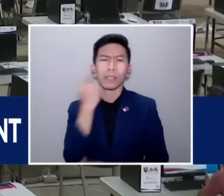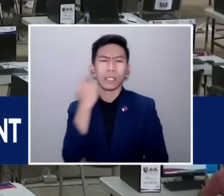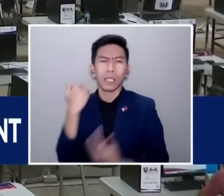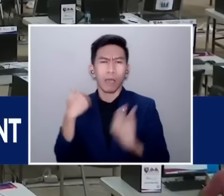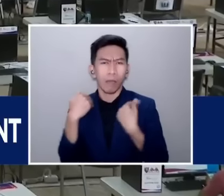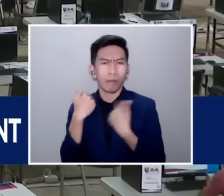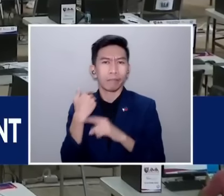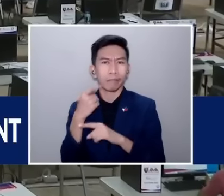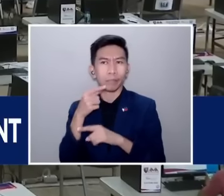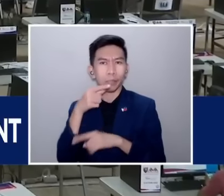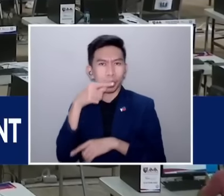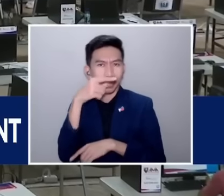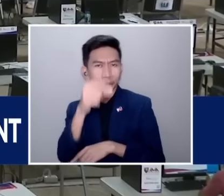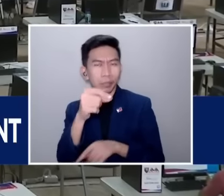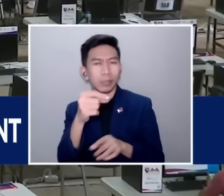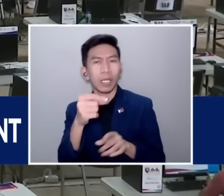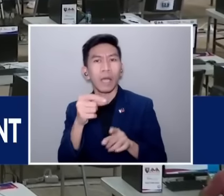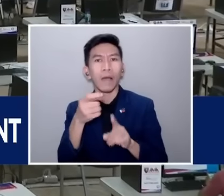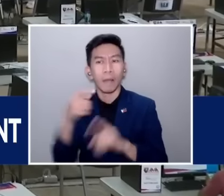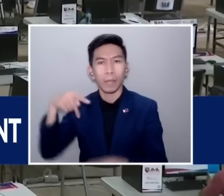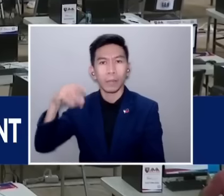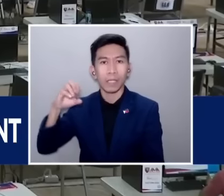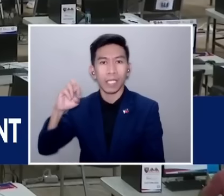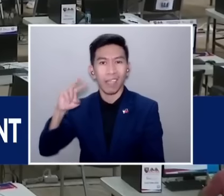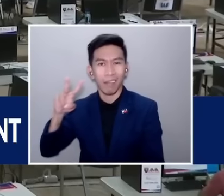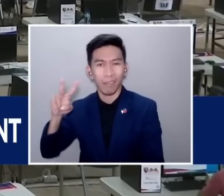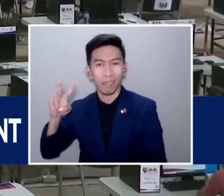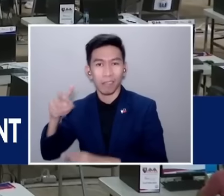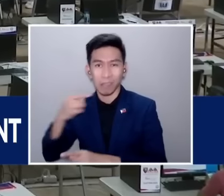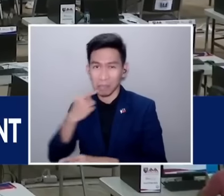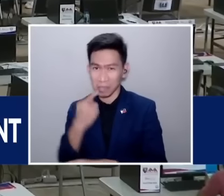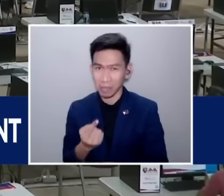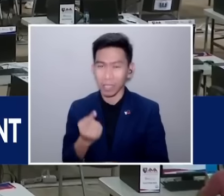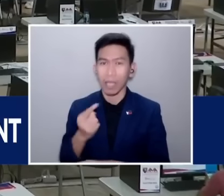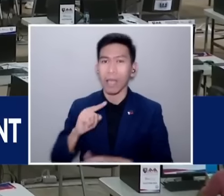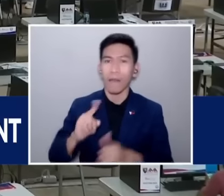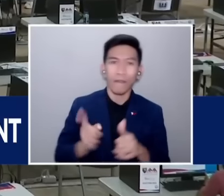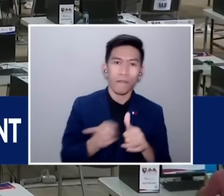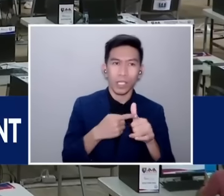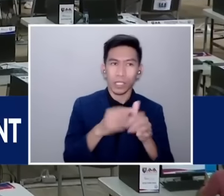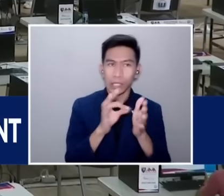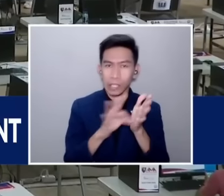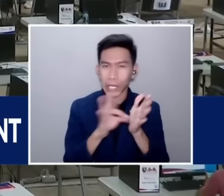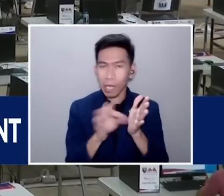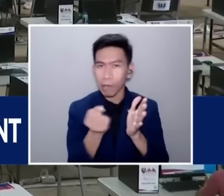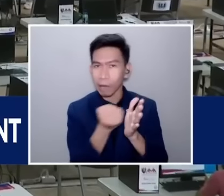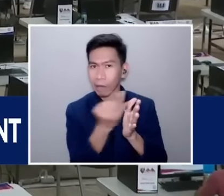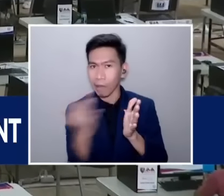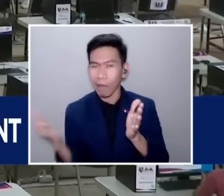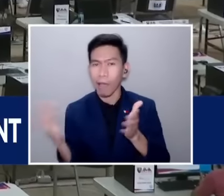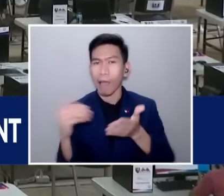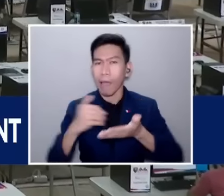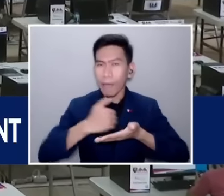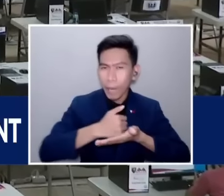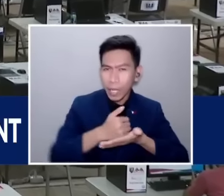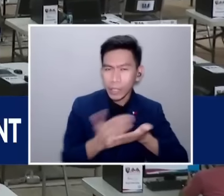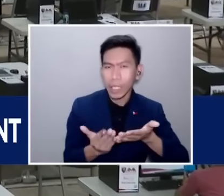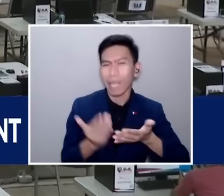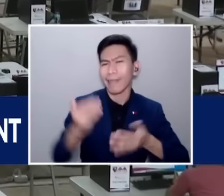sa PPCRB na yung first wave ng partial unofficial results ng